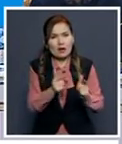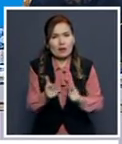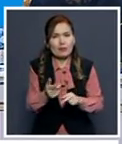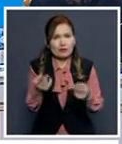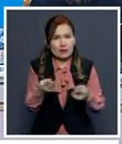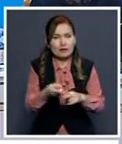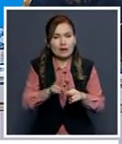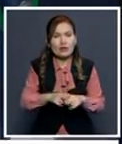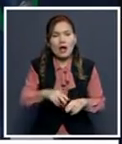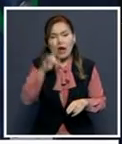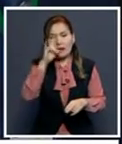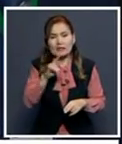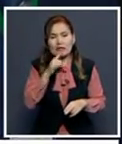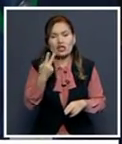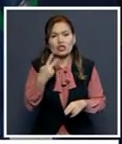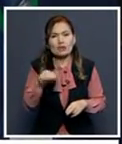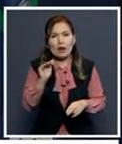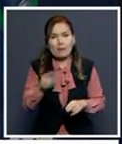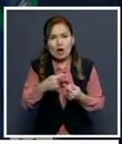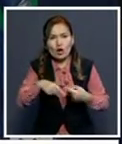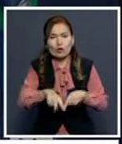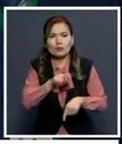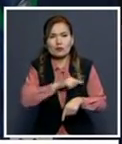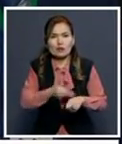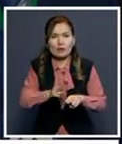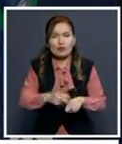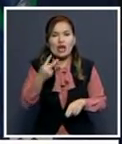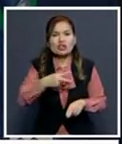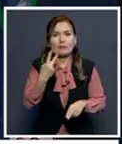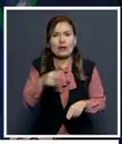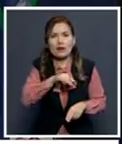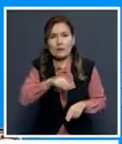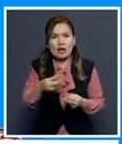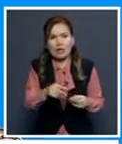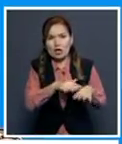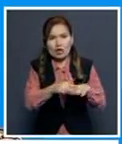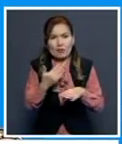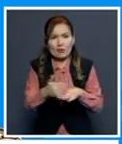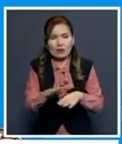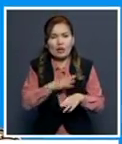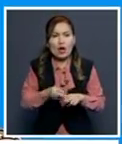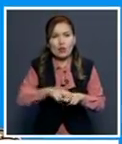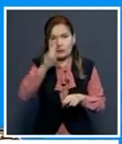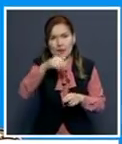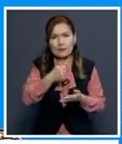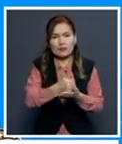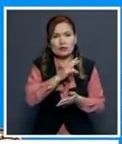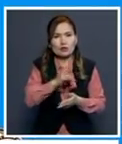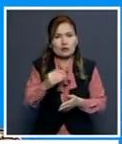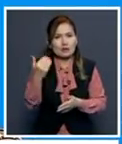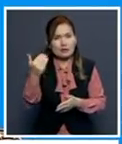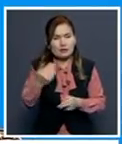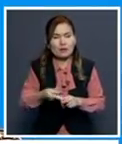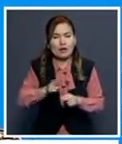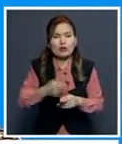20 мыңнан астам ұйым жұмыс істейді. Тек биылдың өзінде оларға 22 миллиард теңге қаржы бөлінген. Президент өз сөзінде бизнесмендерге осыған